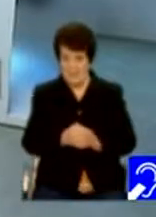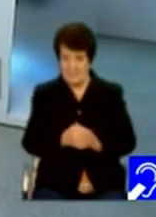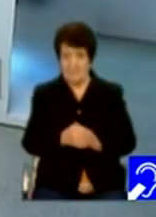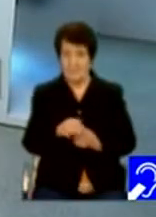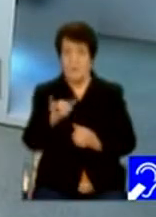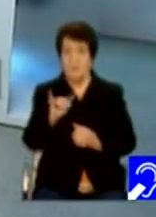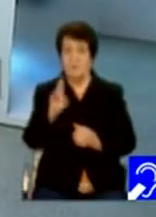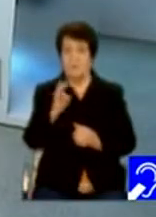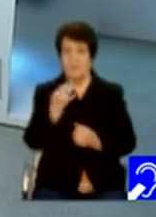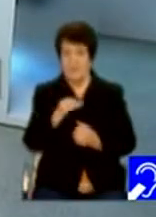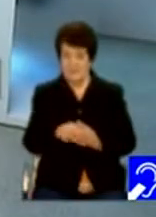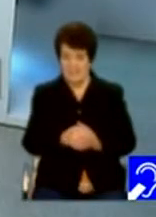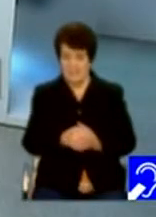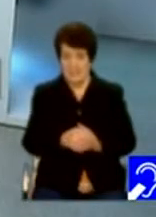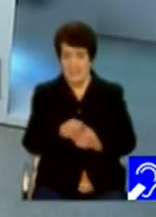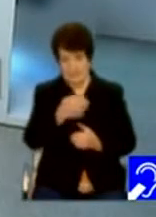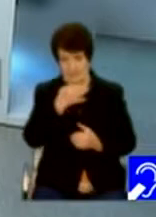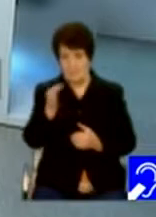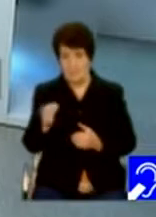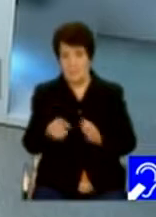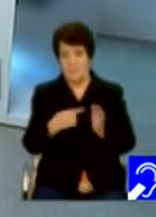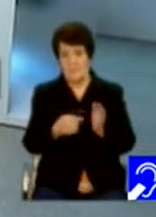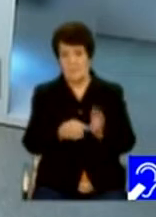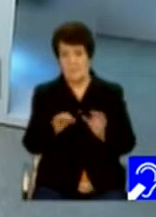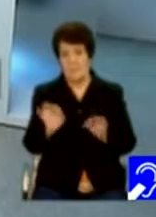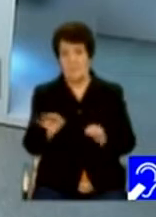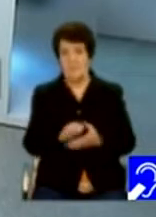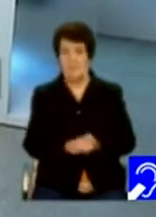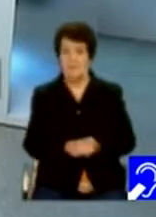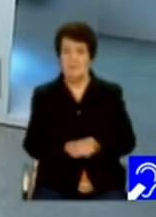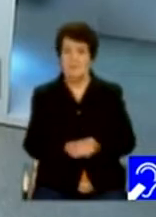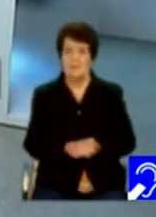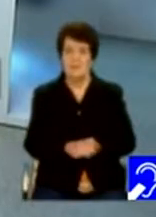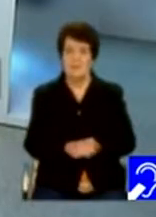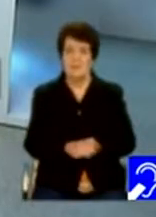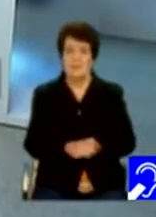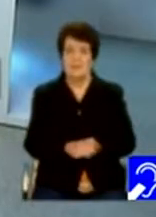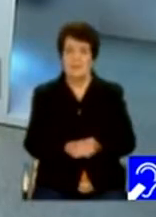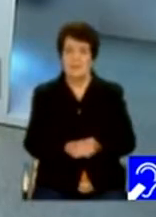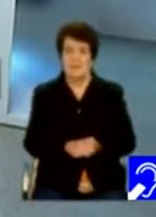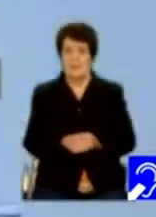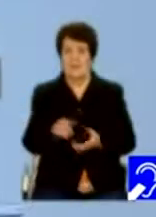Gristor. Răspundeți ferm și prompt la întrebare. Vă rog. Spate? Da. Mulțumesc.